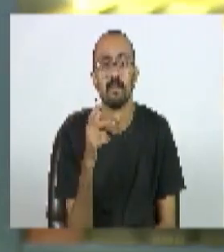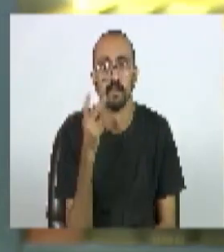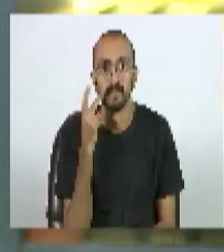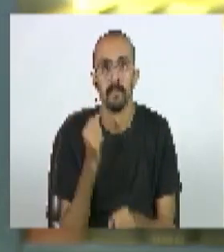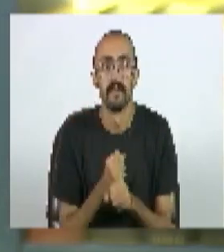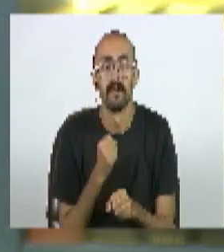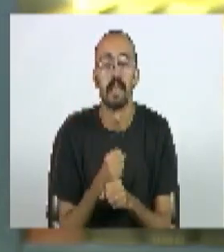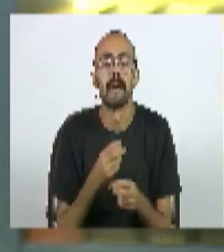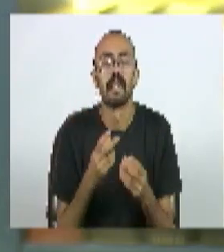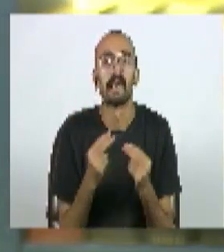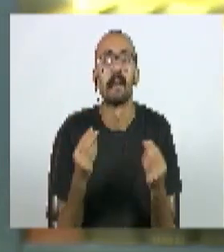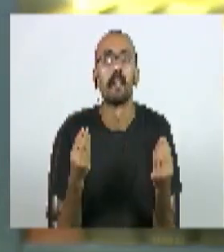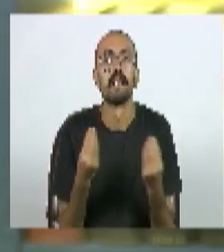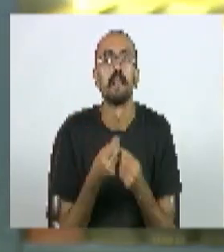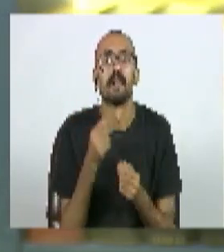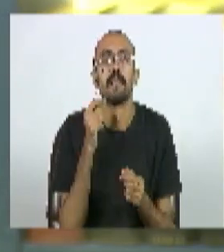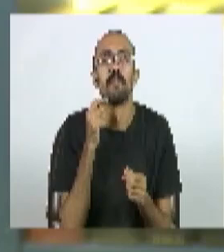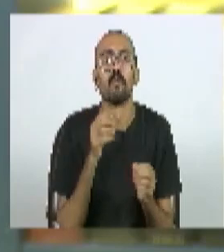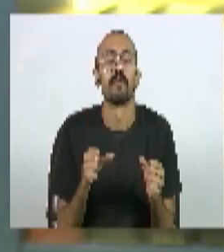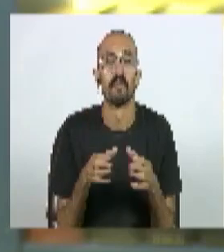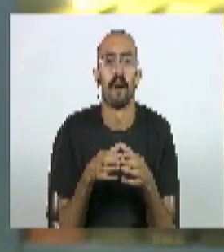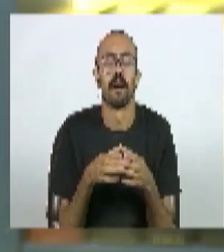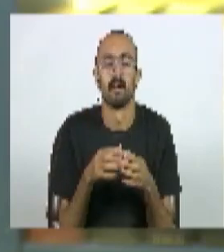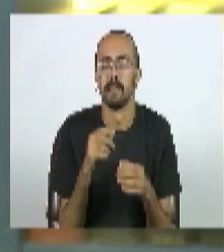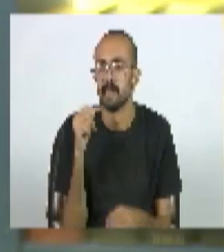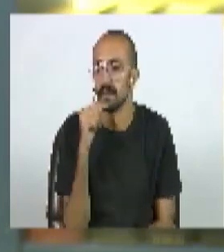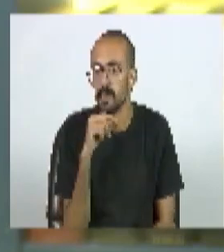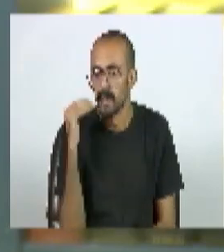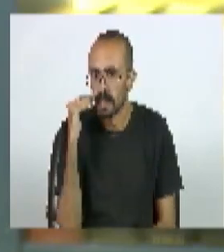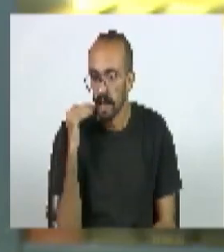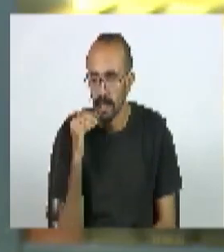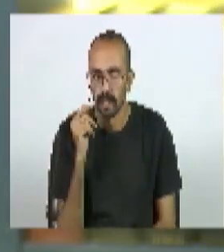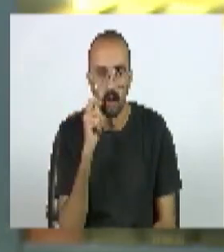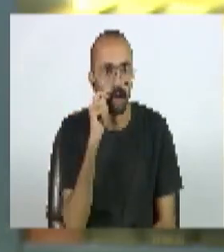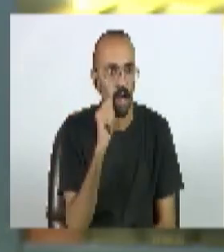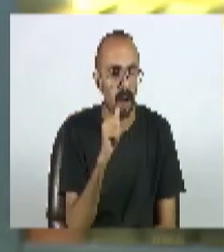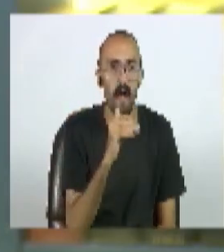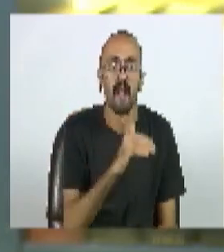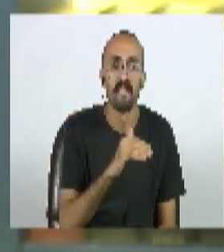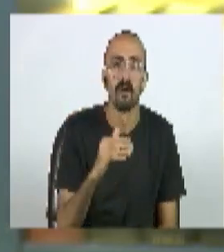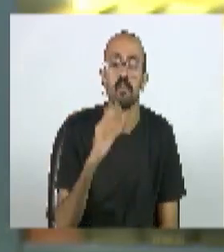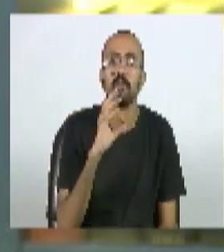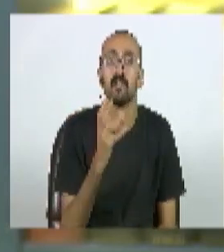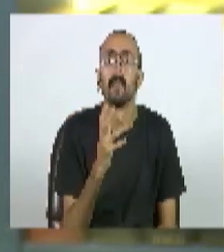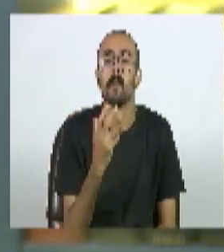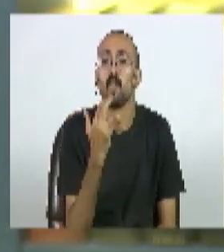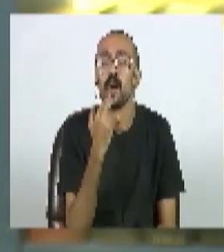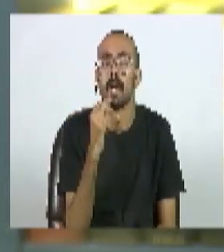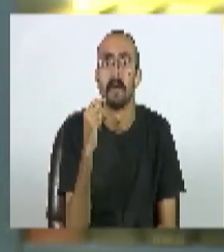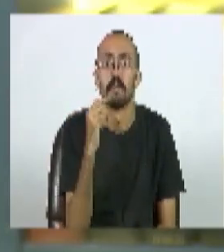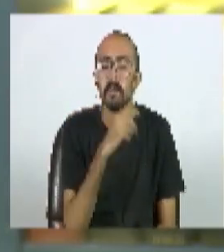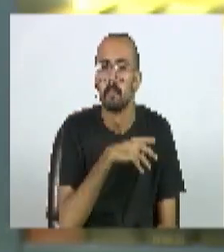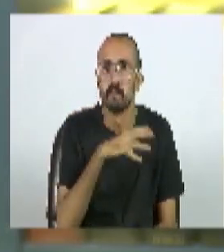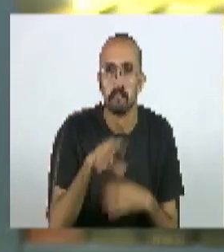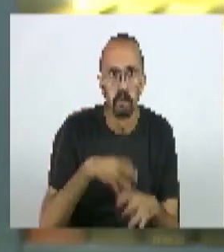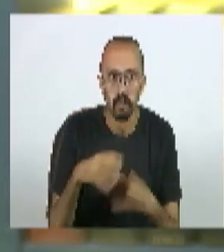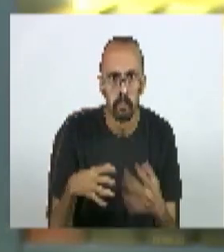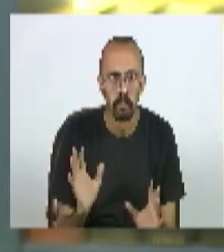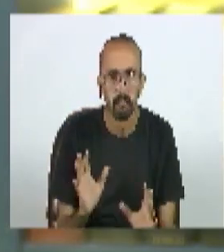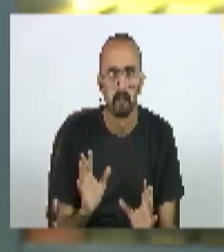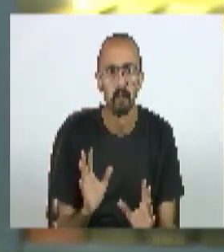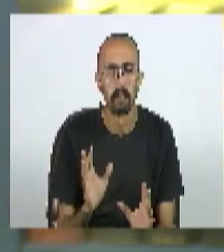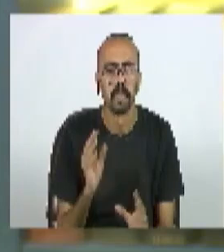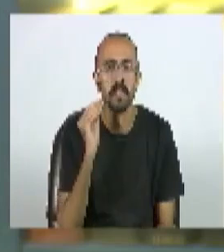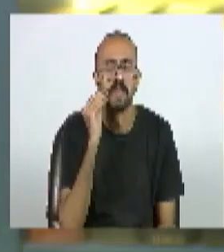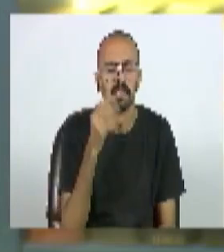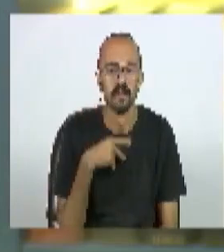كتير من المجتمع، ستات، رجالة، اطفال، شباب، شابات. وازاي انا شفت